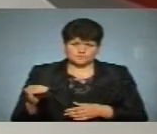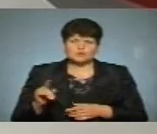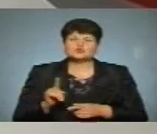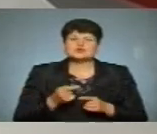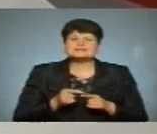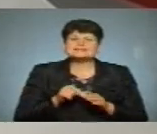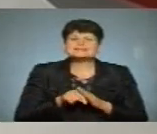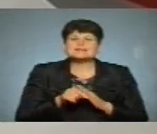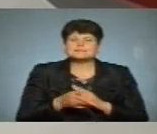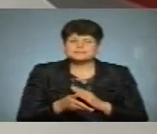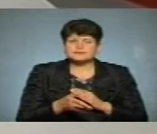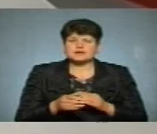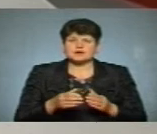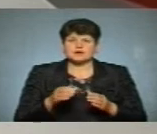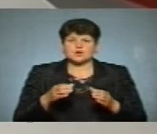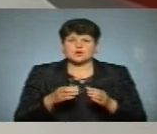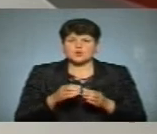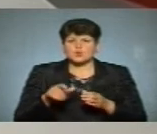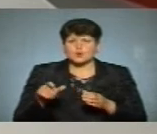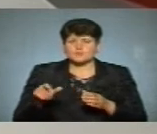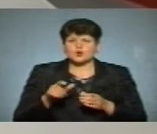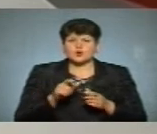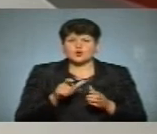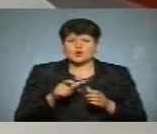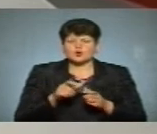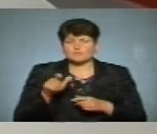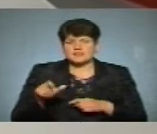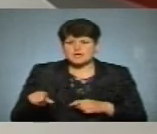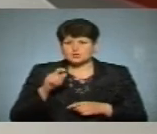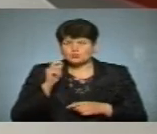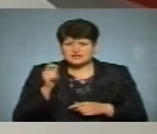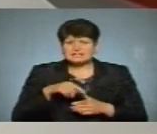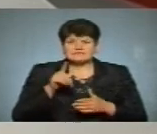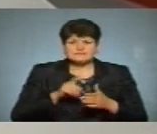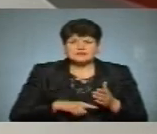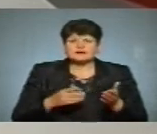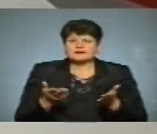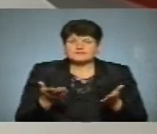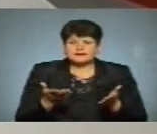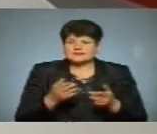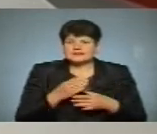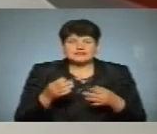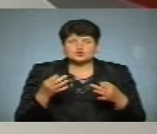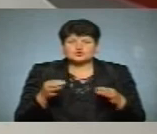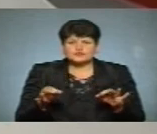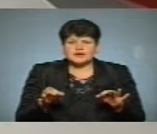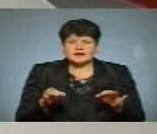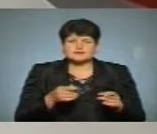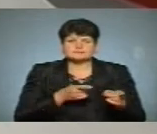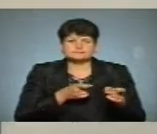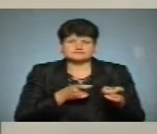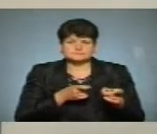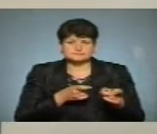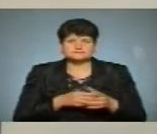це є? Громадяни України, віросповідання яких не дозволяє тримати в руках